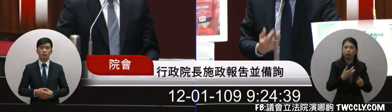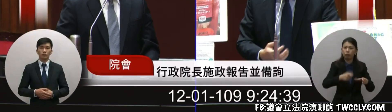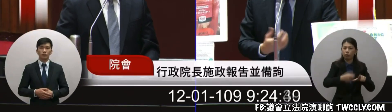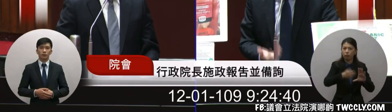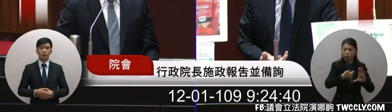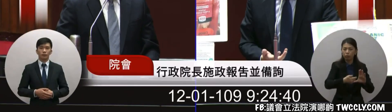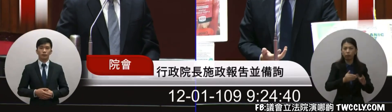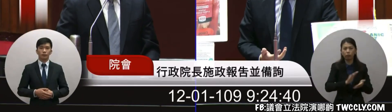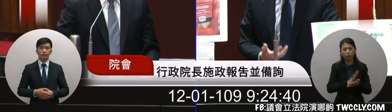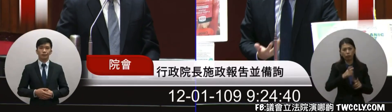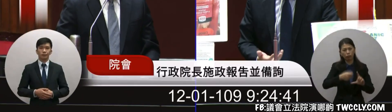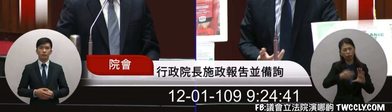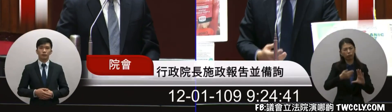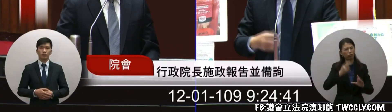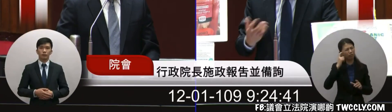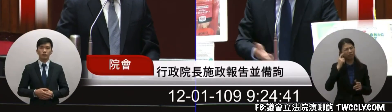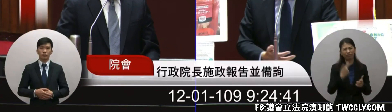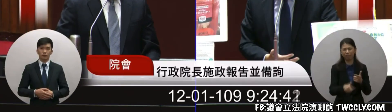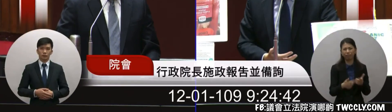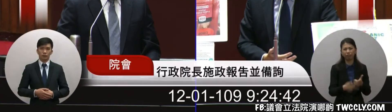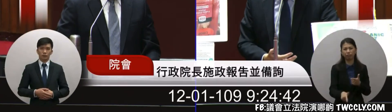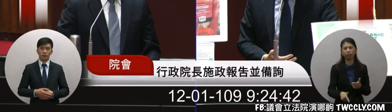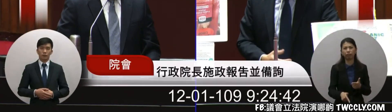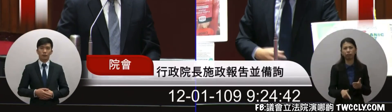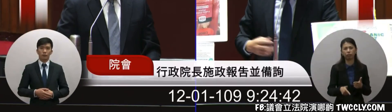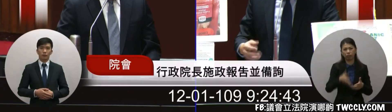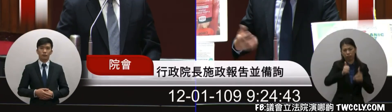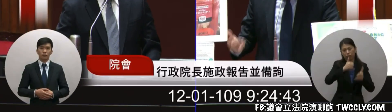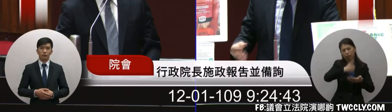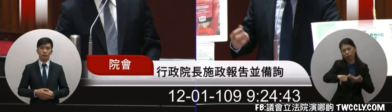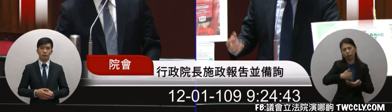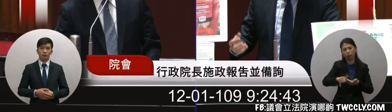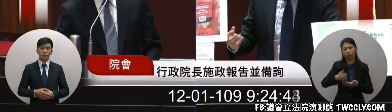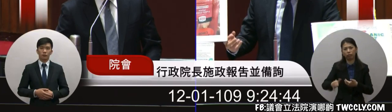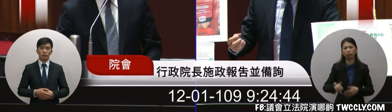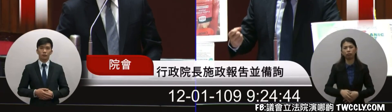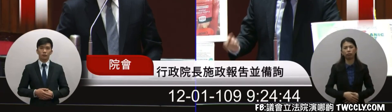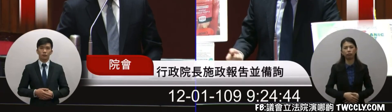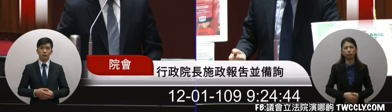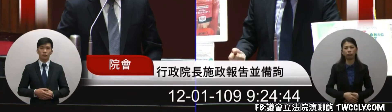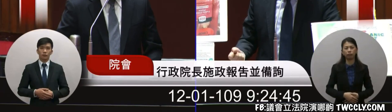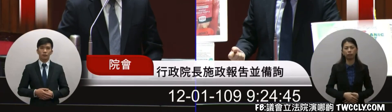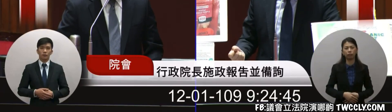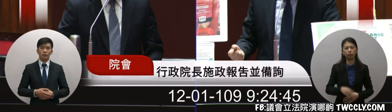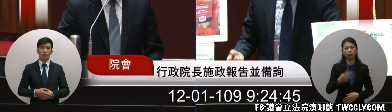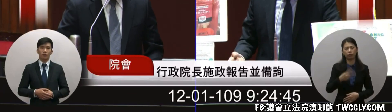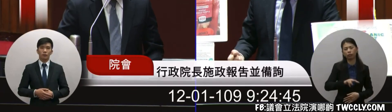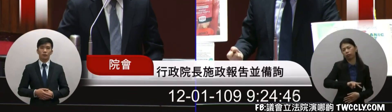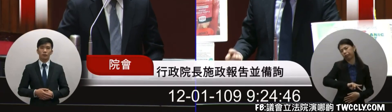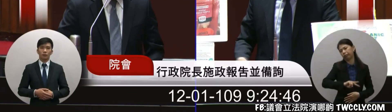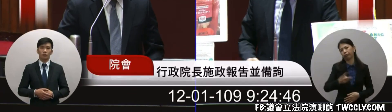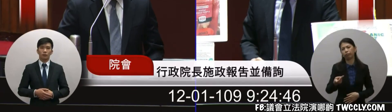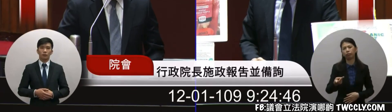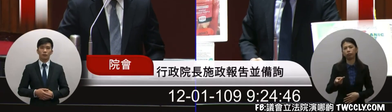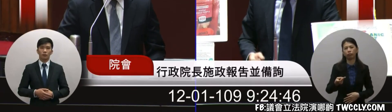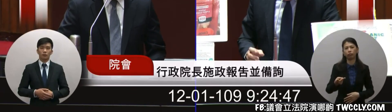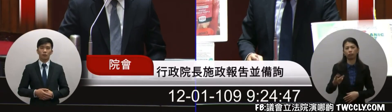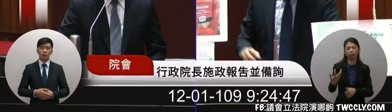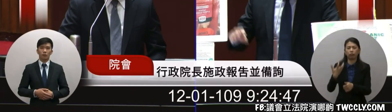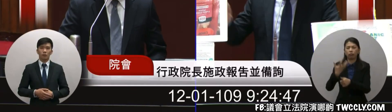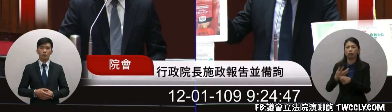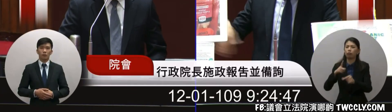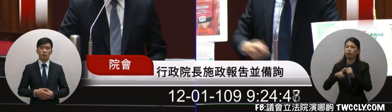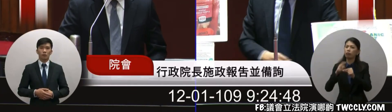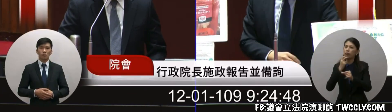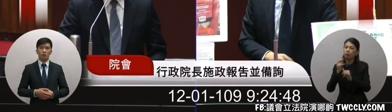连公司自己都觉得说不妥，他们很多人还辞职。哦，后来就又所用转委托的方式交这个中央社来承